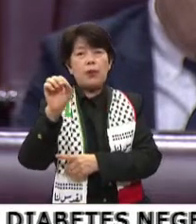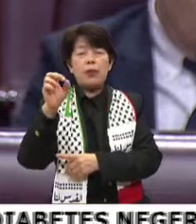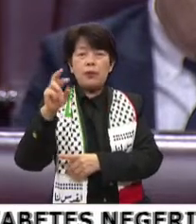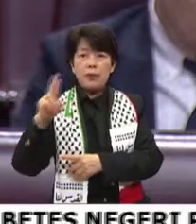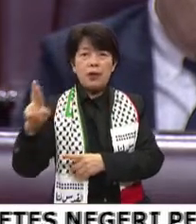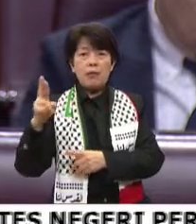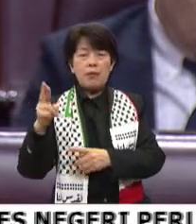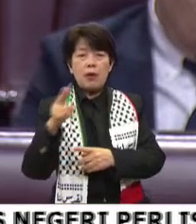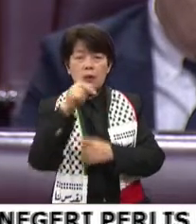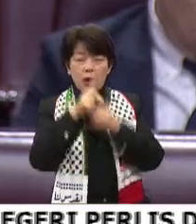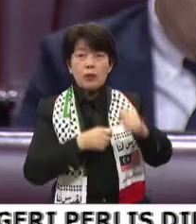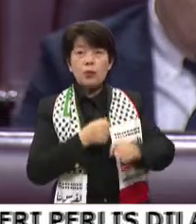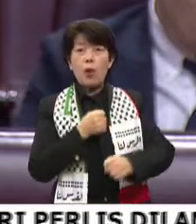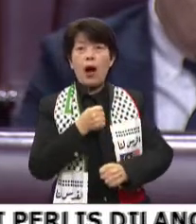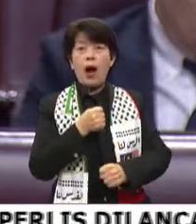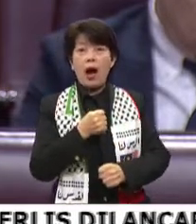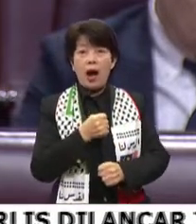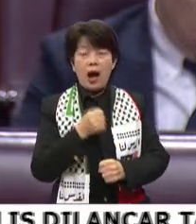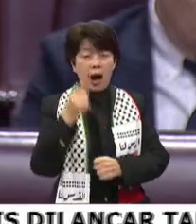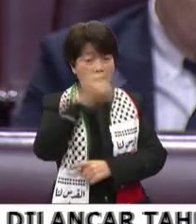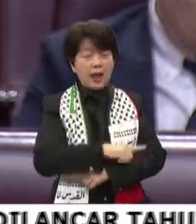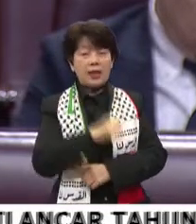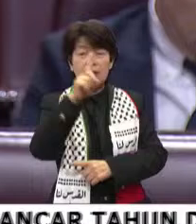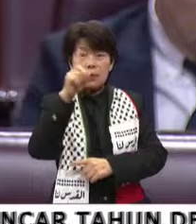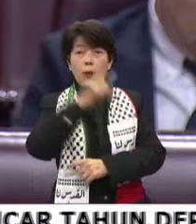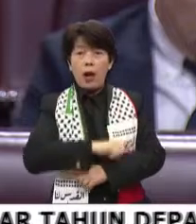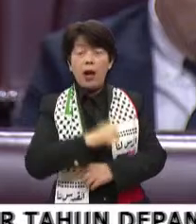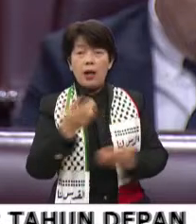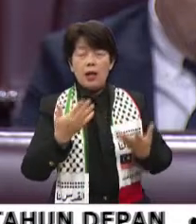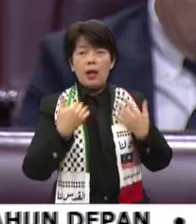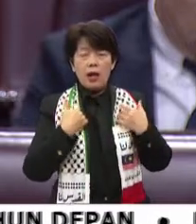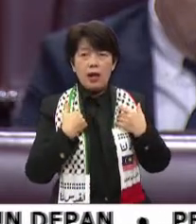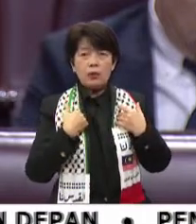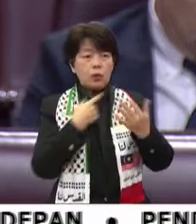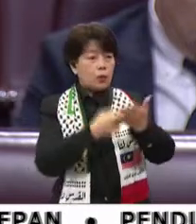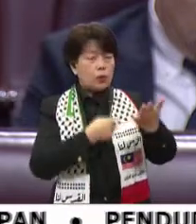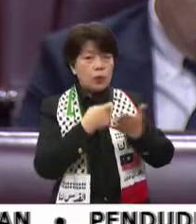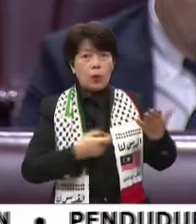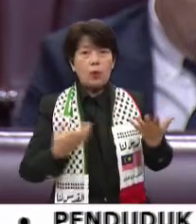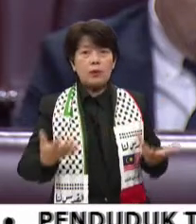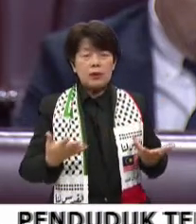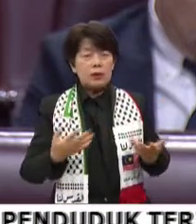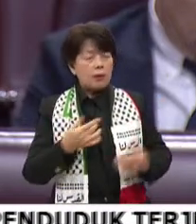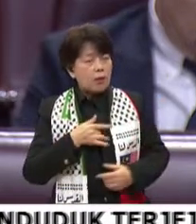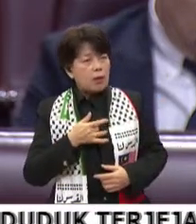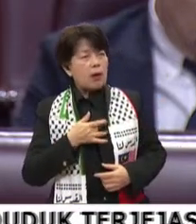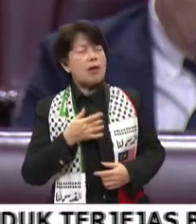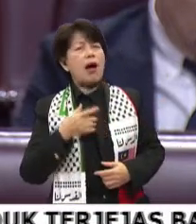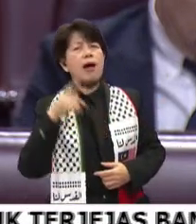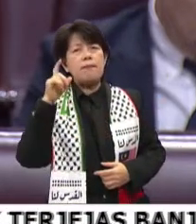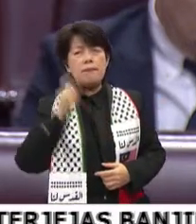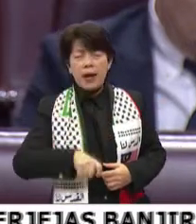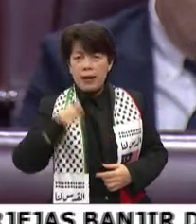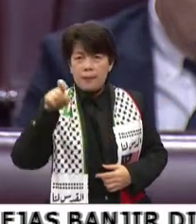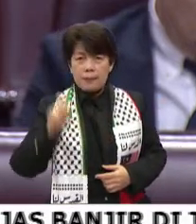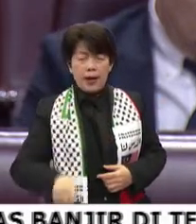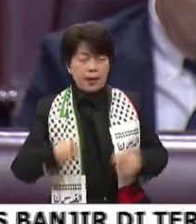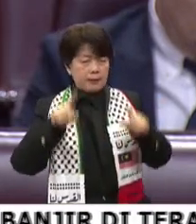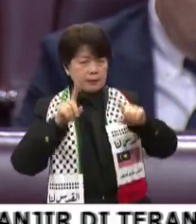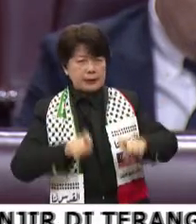12 hari dan ini akan memakankan kos yang sangat besar dan sebab itulah kami merasakan Kami Perlu